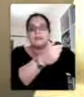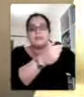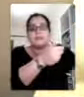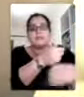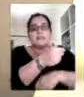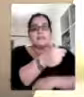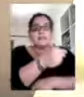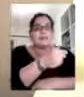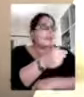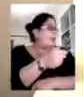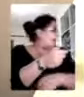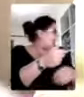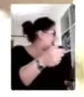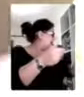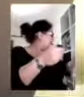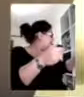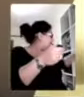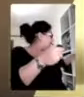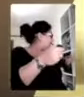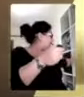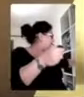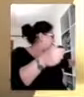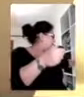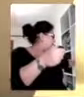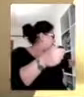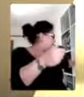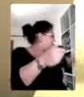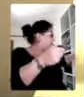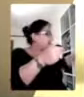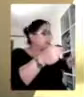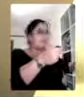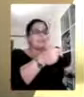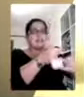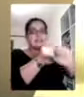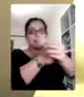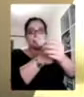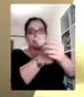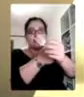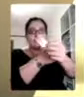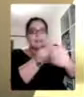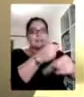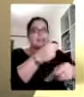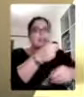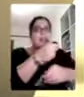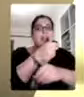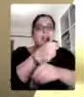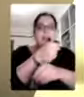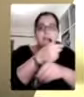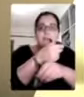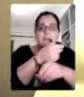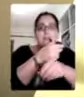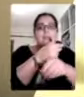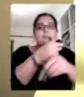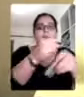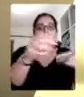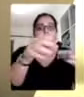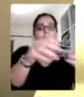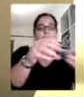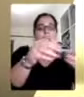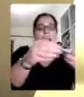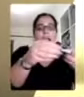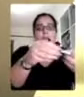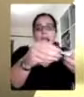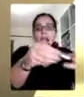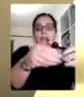bir yığın kibritim de vardır yani Aynen hala. aynen. Ama Aynen benim bunu aynen. sebebimin tek şeyi Elif Hanım. Benim evdeki kül